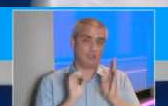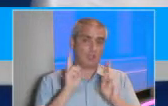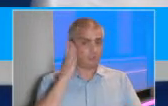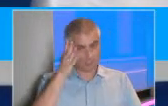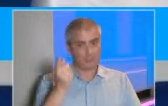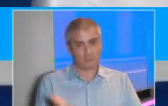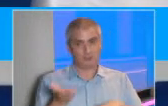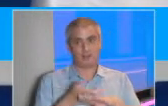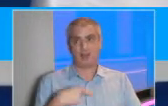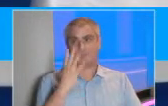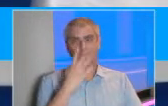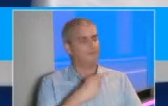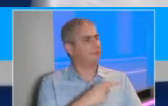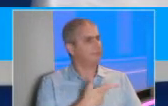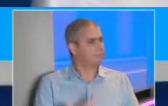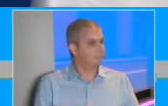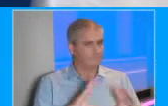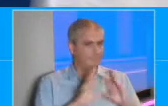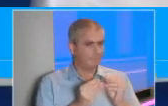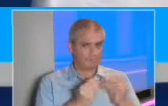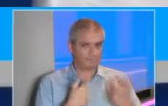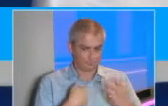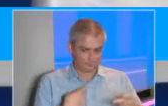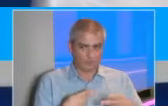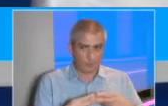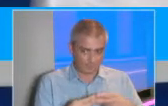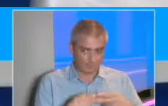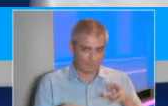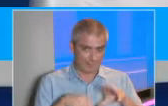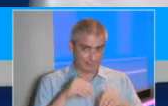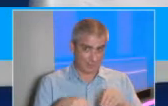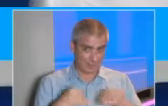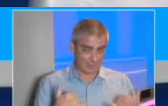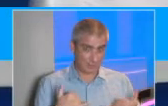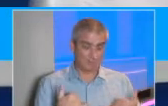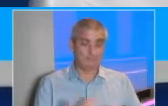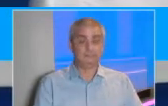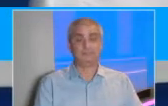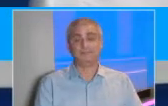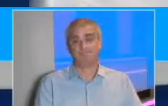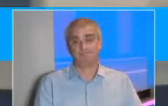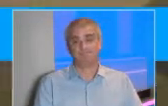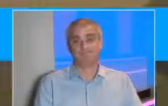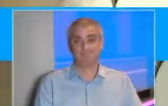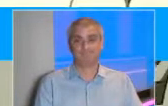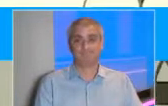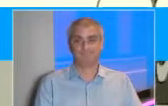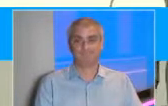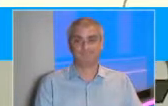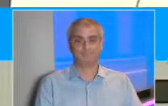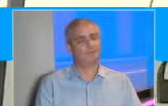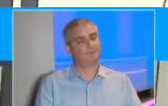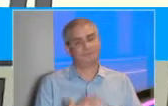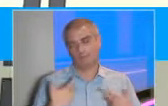עתיד שתעלה ביום רביעי. לסיכום יובל, אנחנו קרובים למערכת הבחירות היום. תשמע,